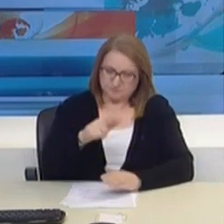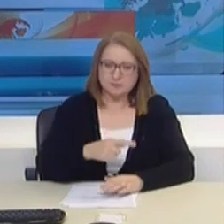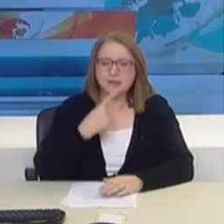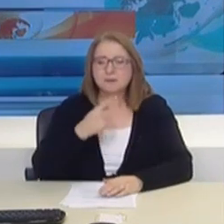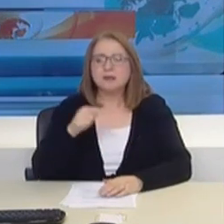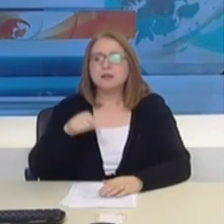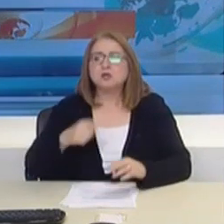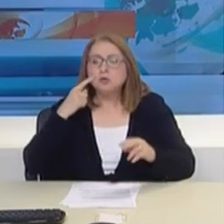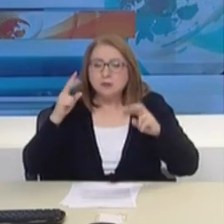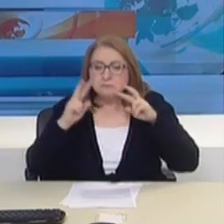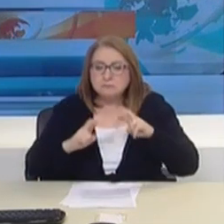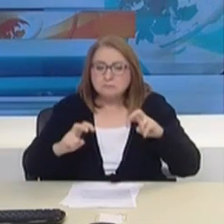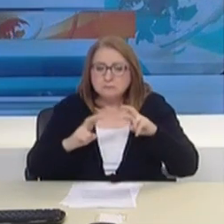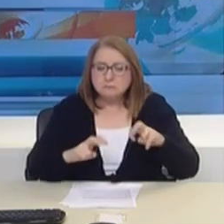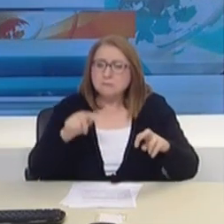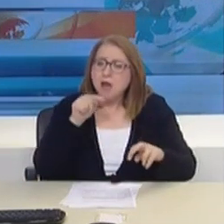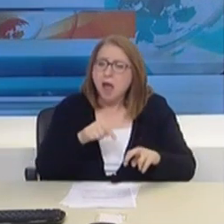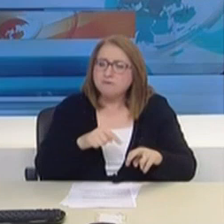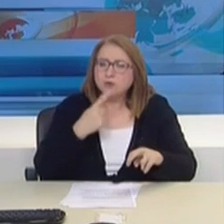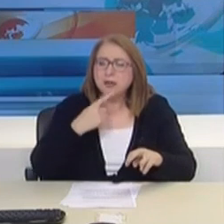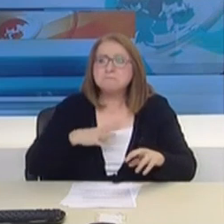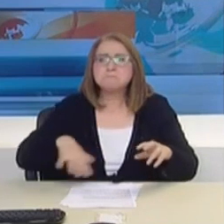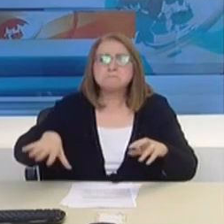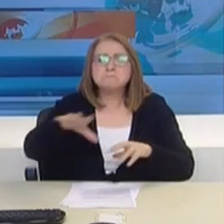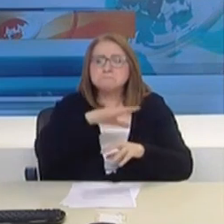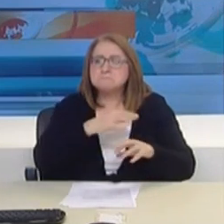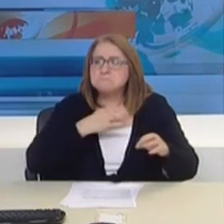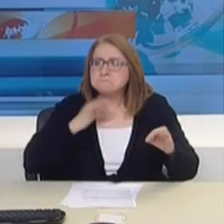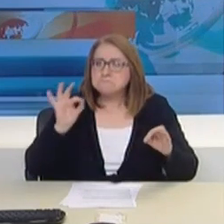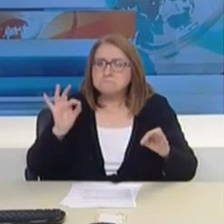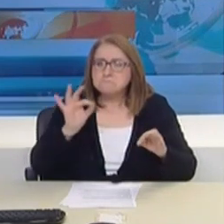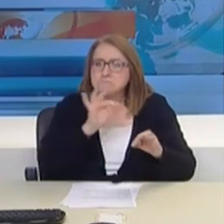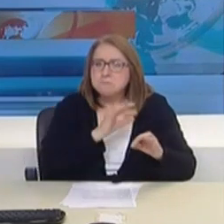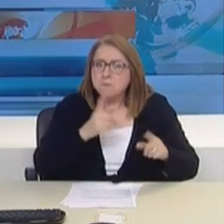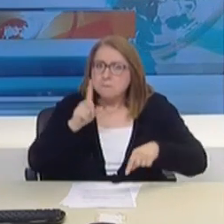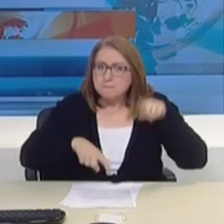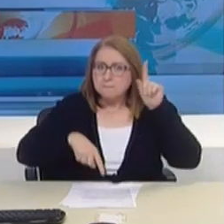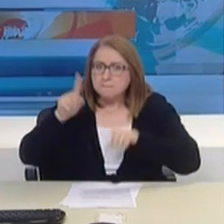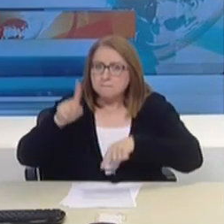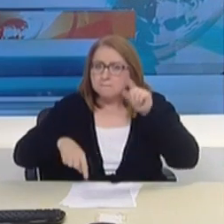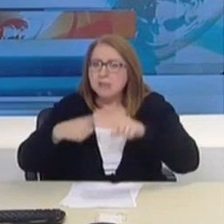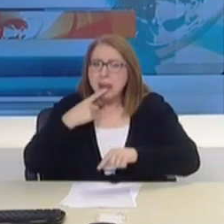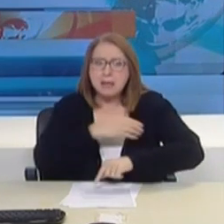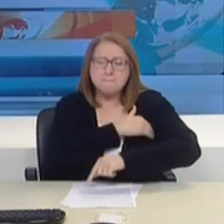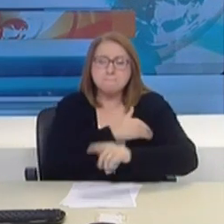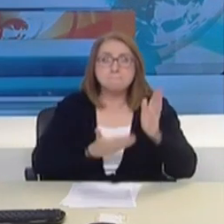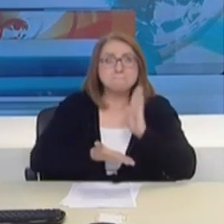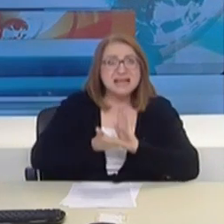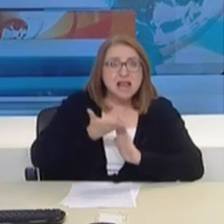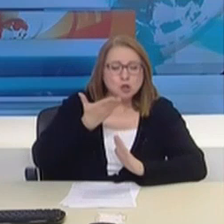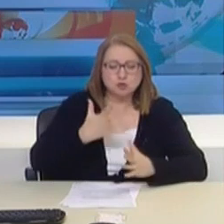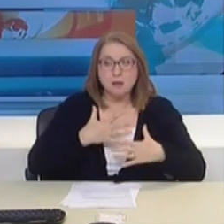μπορεί να αποτελούν σύμπτωμα της νόσου COVID-19, ανατρέποντας το μέχρι πρότινος δεδομένο ότι εκδηλώνεται με πυρετό και αναπνιστικά